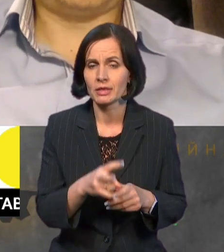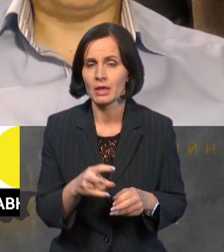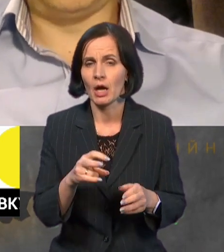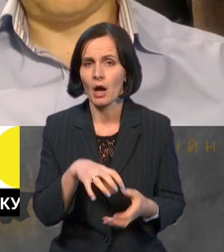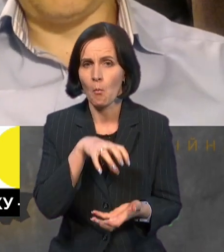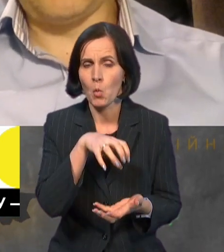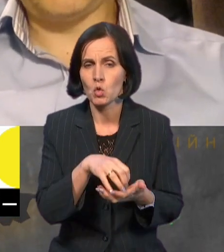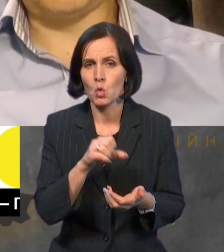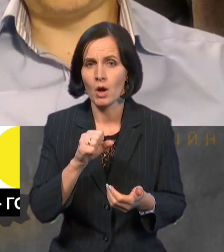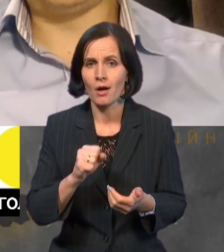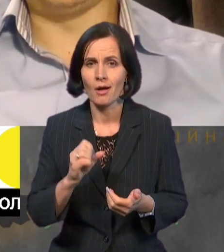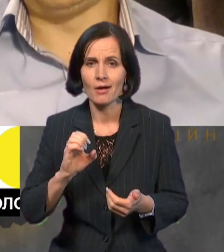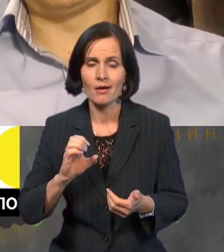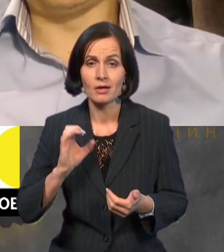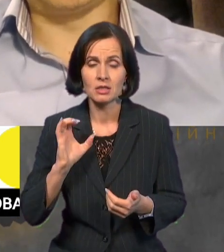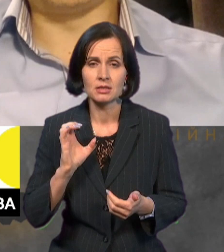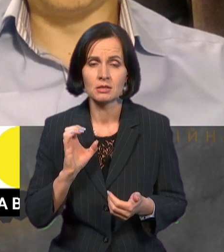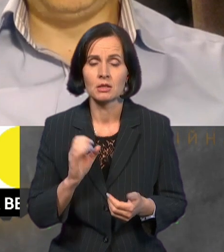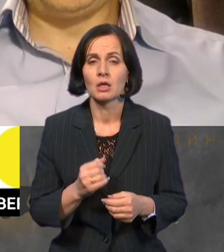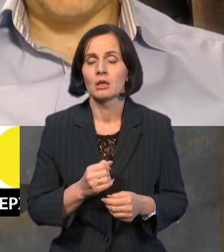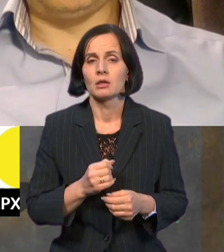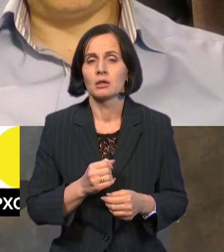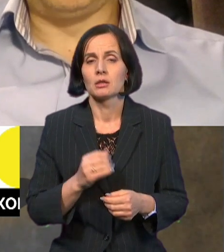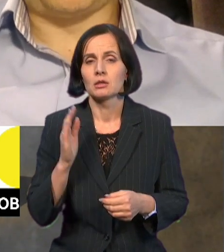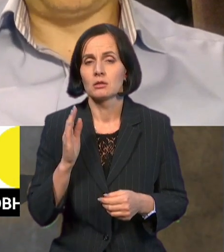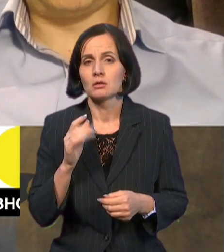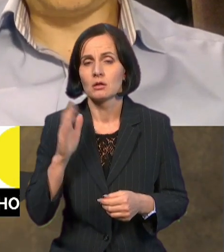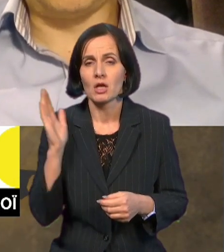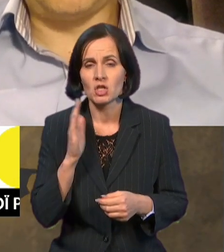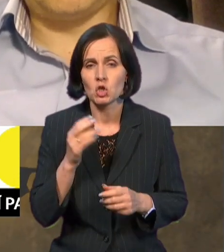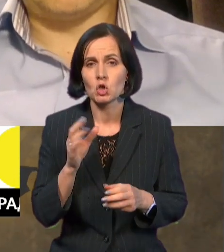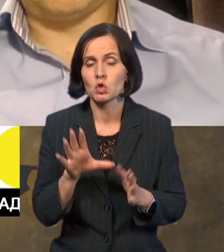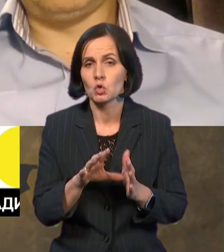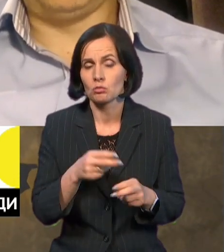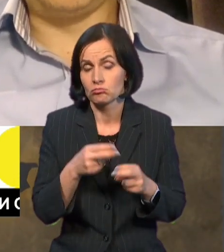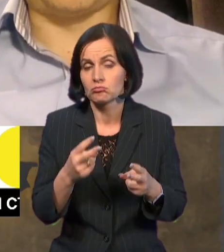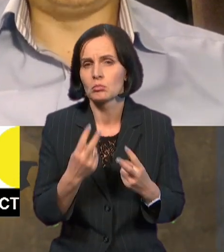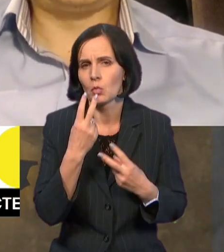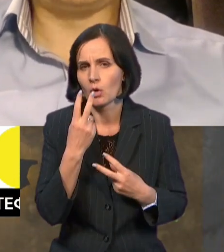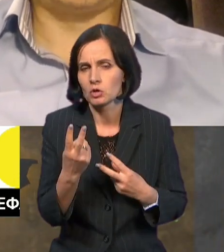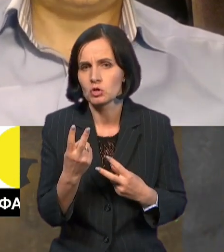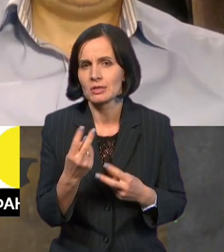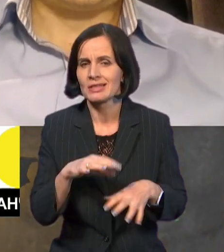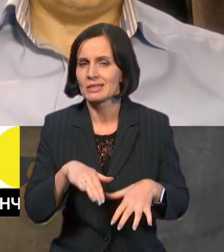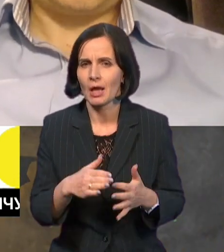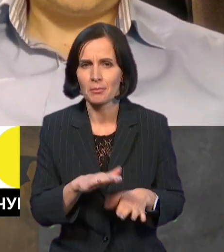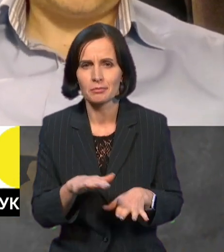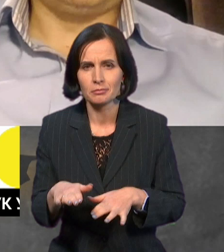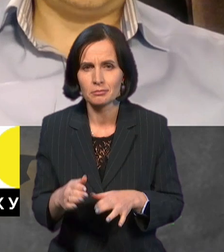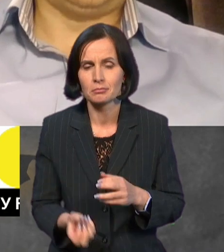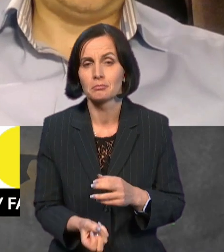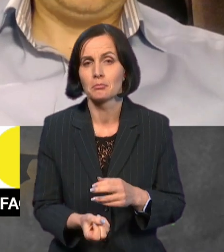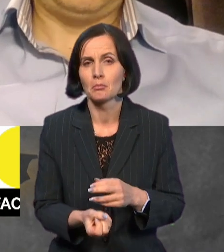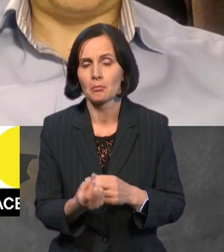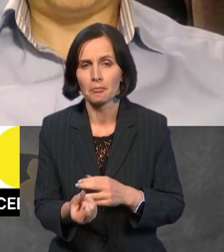АЕС, теплової генерації, гідроелектростанцій, і тоді будуть проявлятися слабкі місця. Вони будуть проявлятися в першу чергу